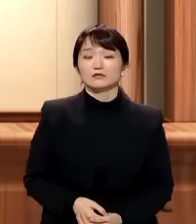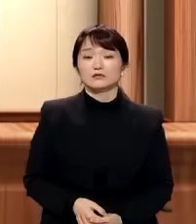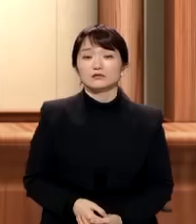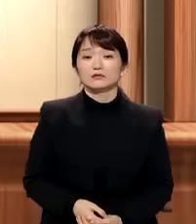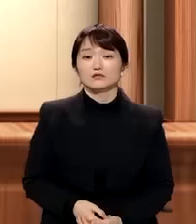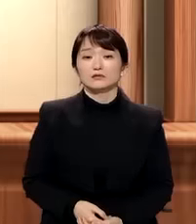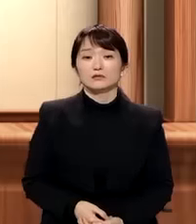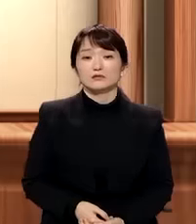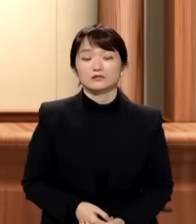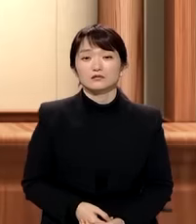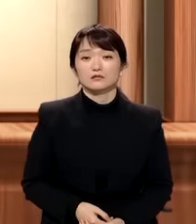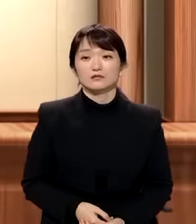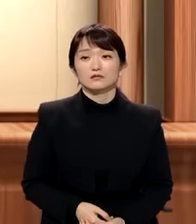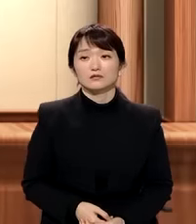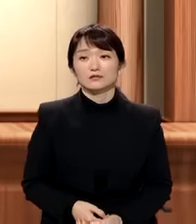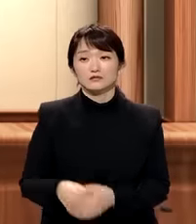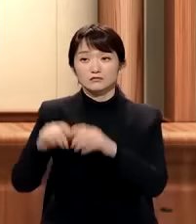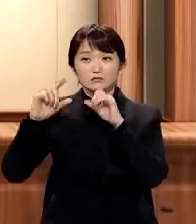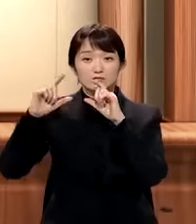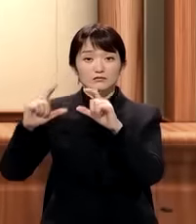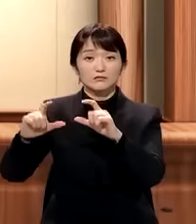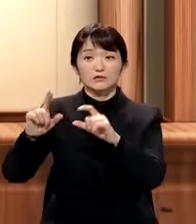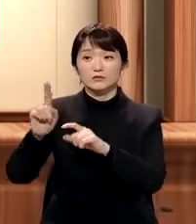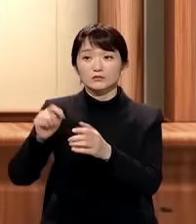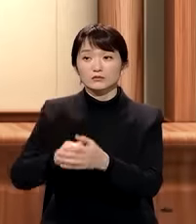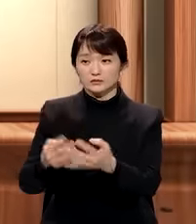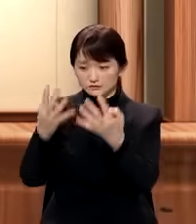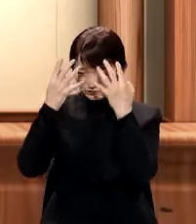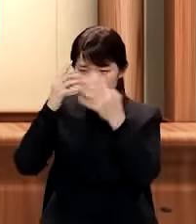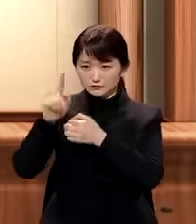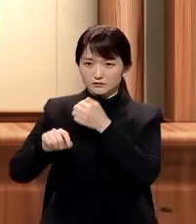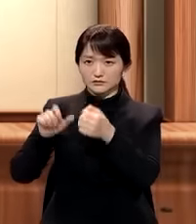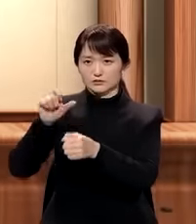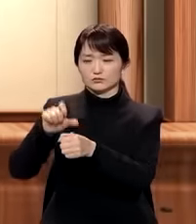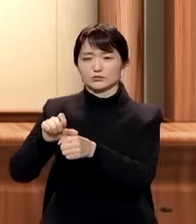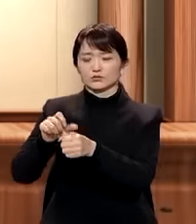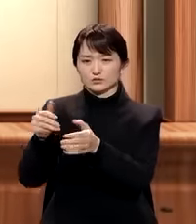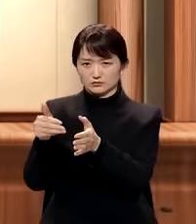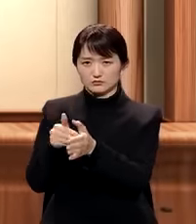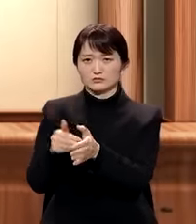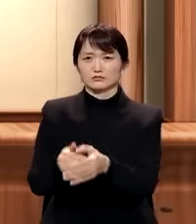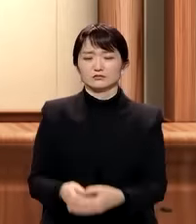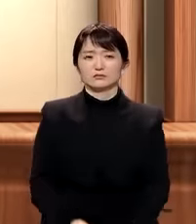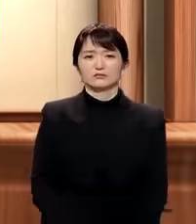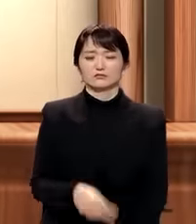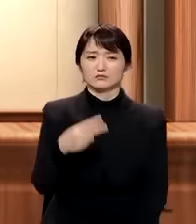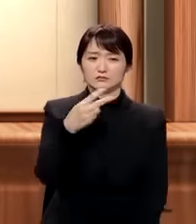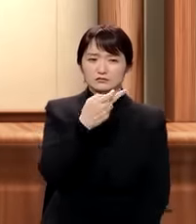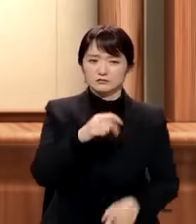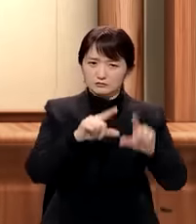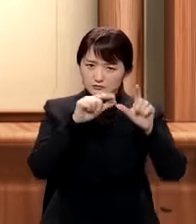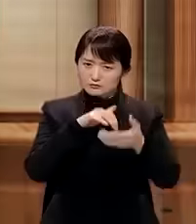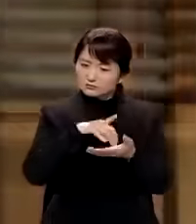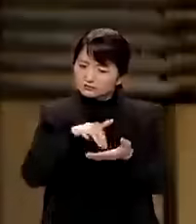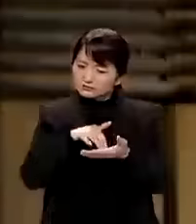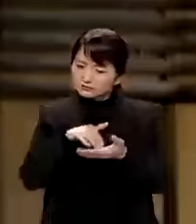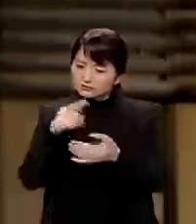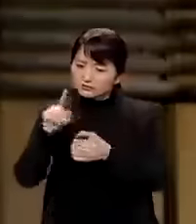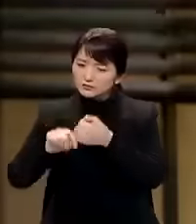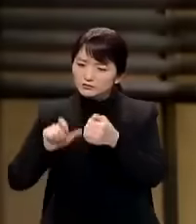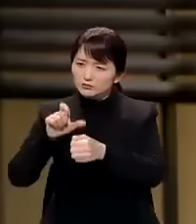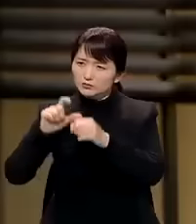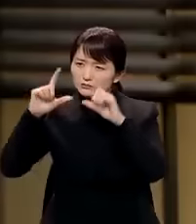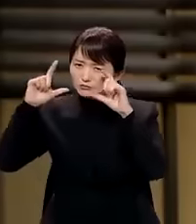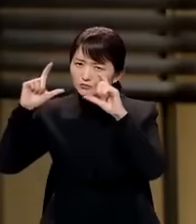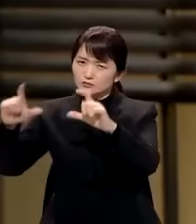근데 어 판결 결론은 징역 15년에 그쳤습니다 사실 2017년이 15년이다 아